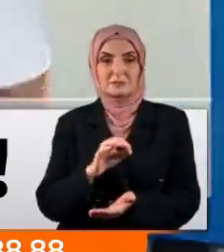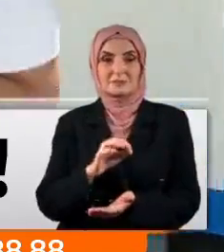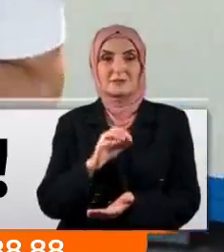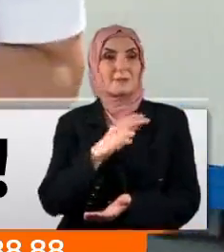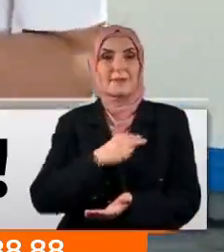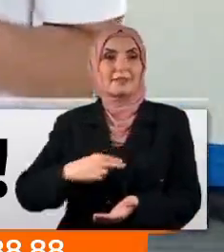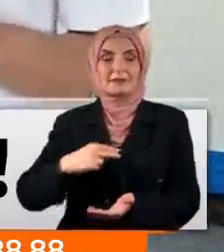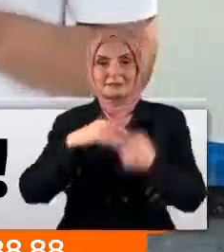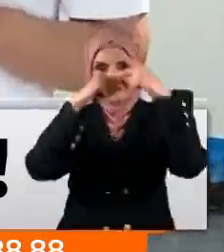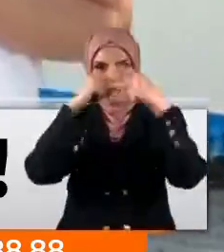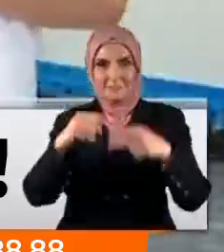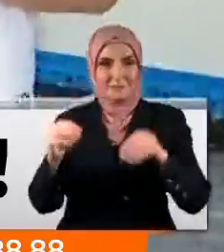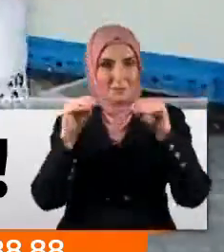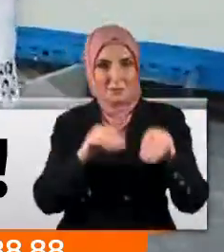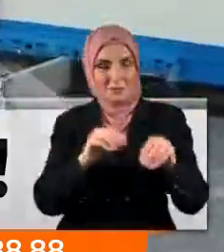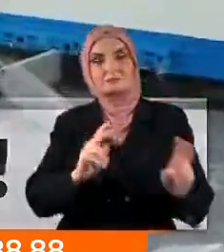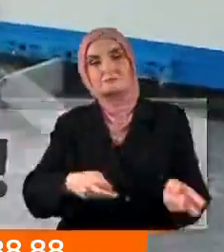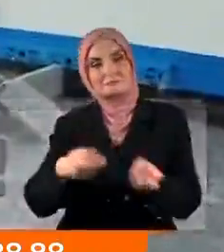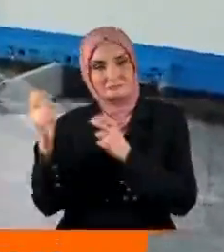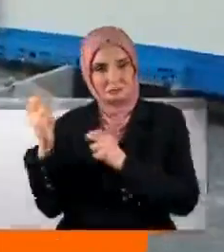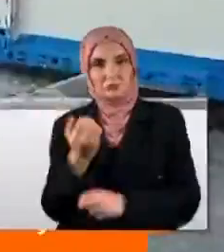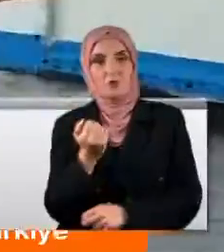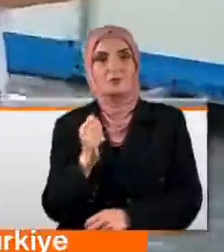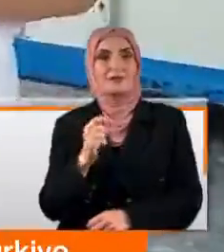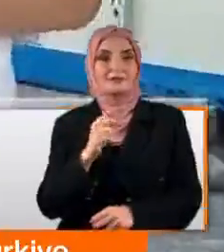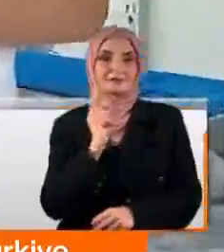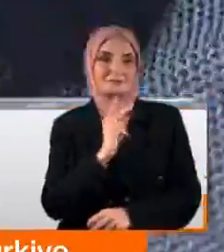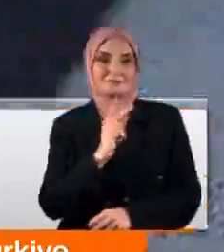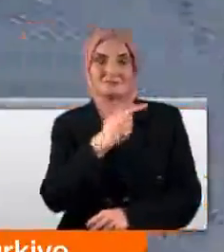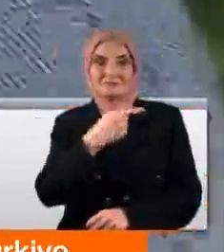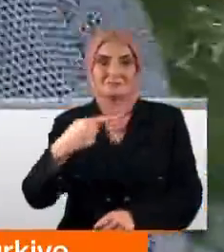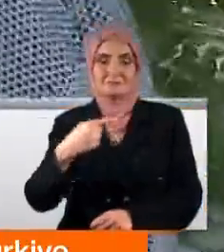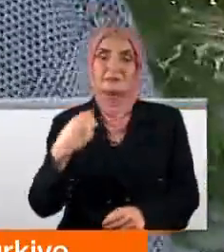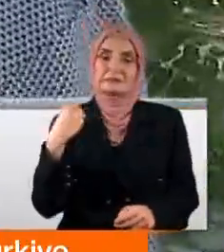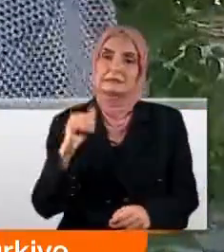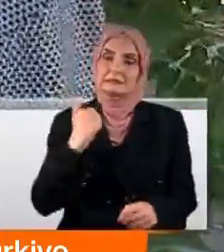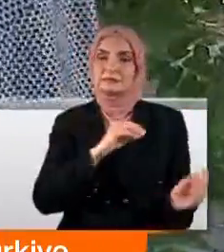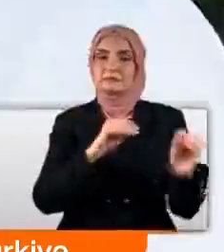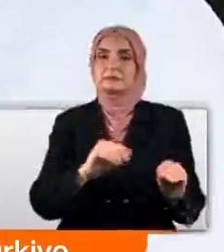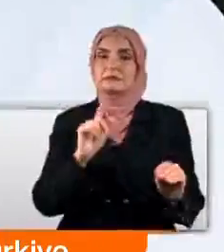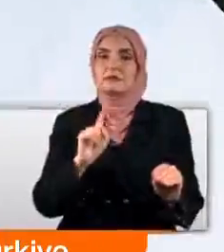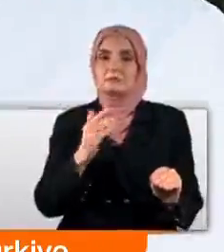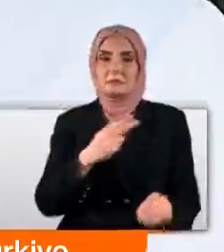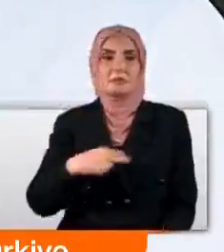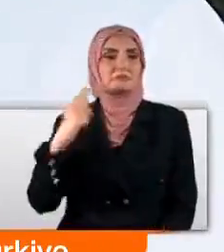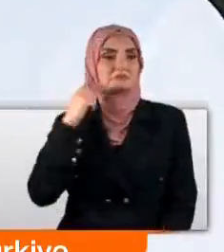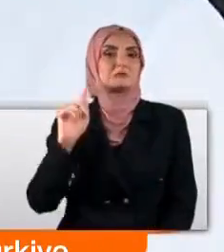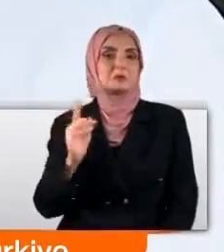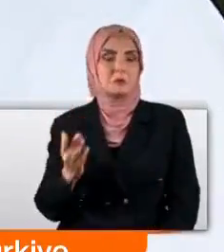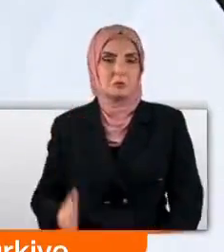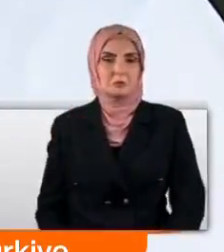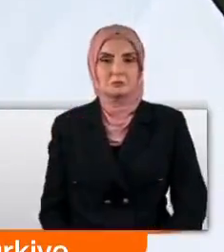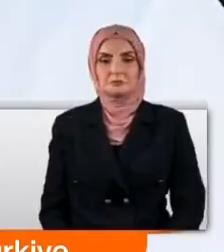ancak belediye ekipleri köfteciyi kaldırdıkları gibi şu anda acele etmiyor. Getirdiler buraya, karakol yaptılar. 12 yıldır ekmek yiyorduk